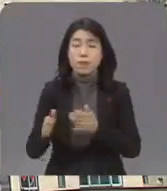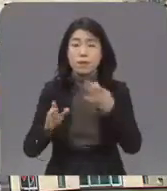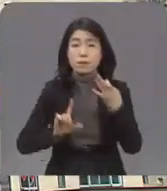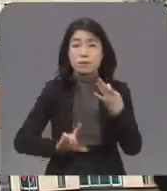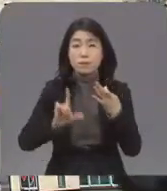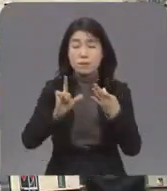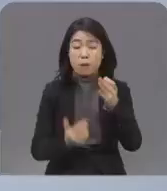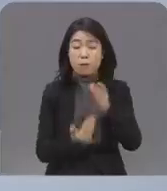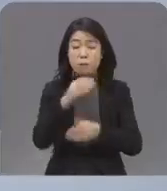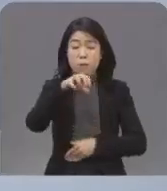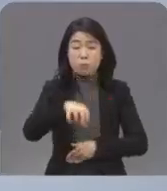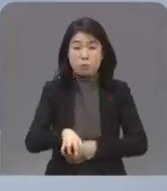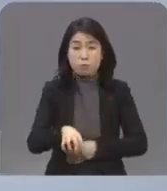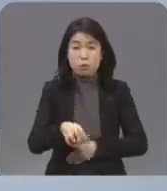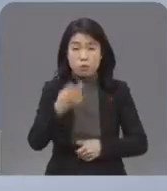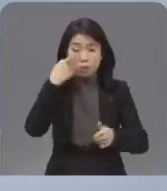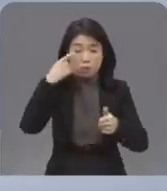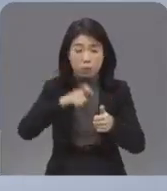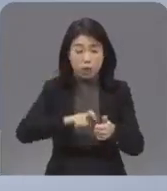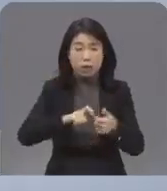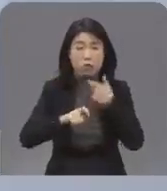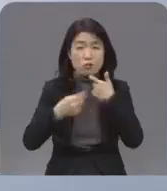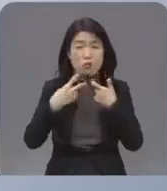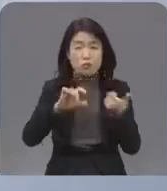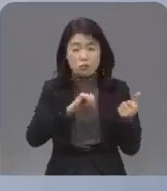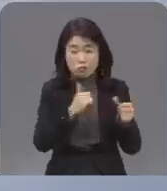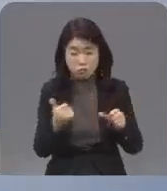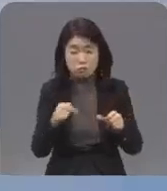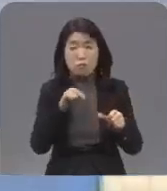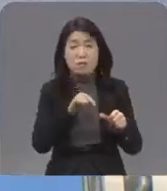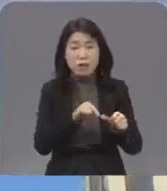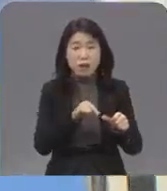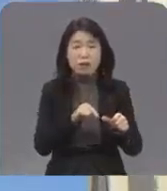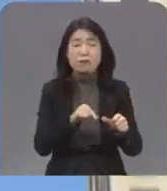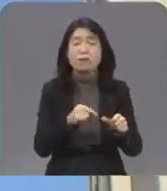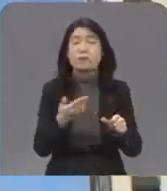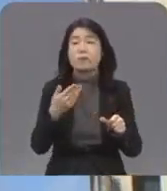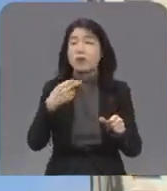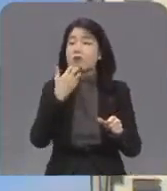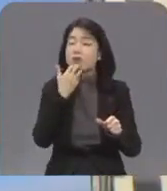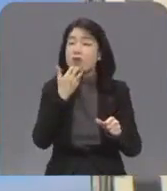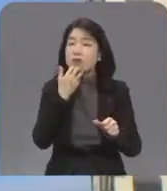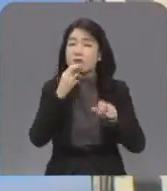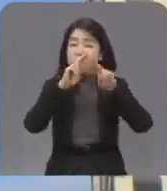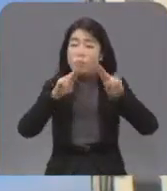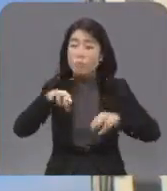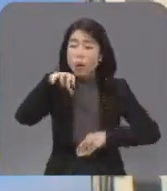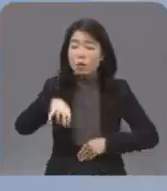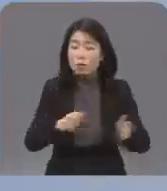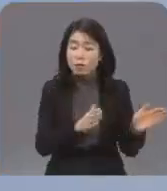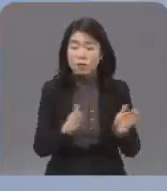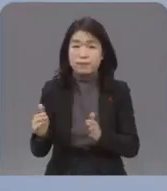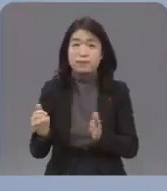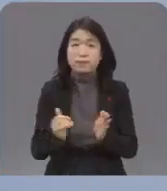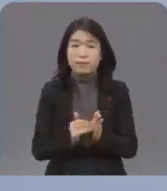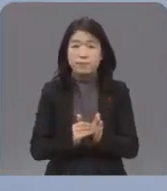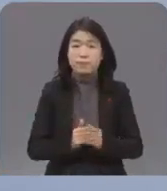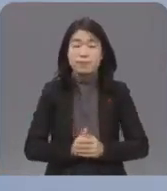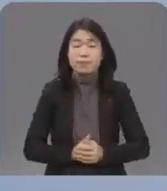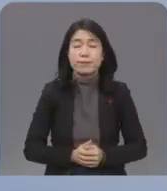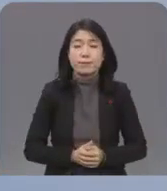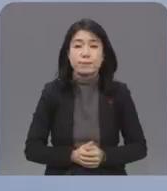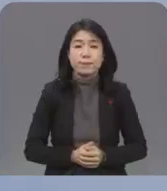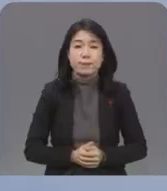14일 사고 현장에서 수습된 60대 김모 씨의 빈소는 서울 신촌세브란스병원 장례식장에 마련됐습니다. KBS